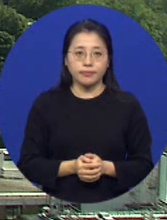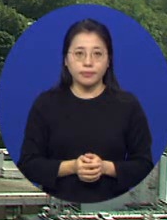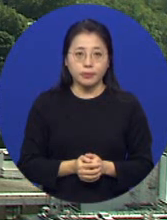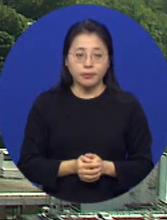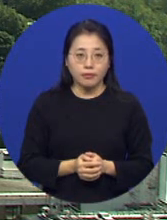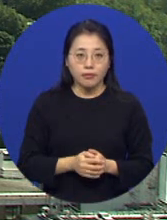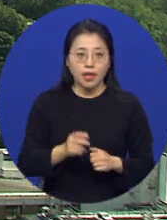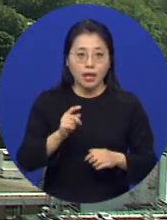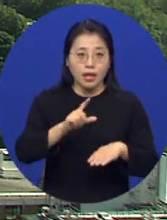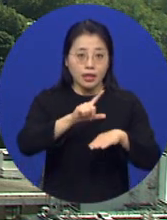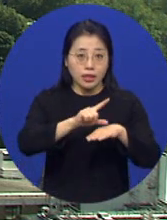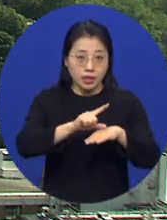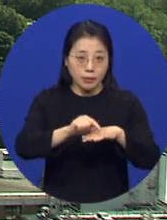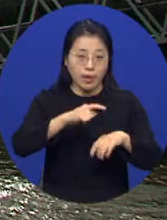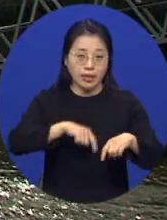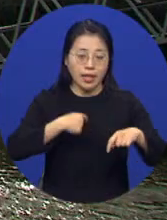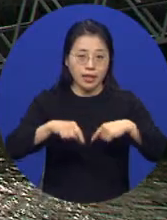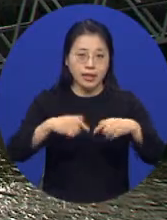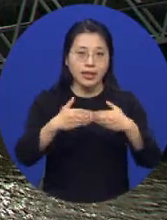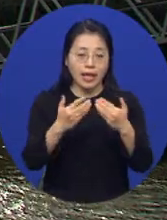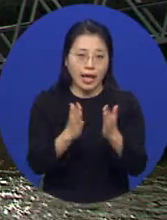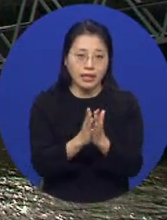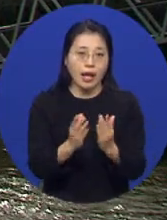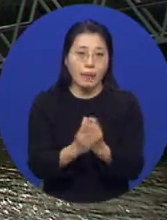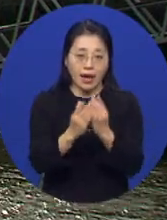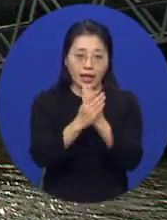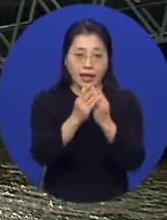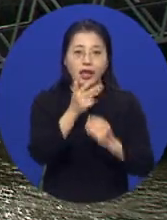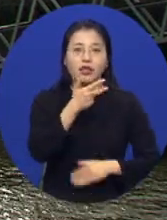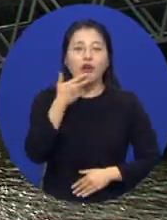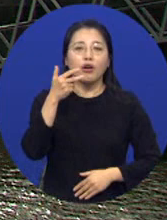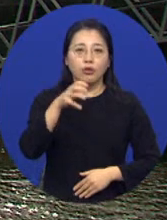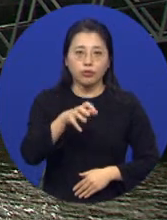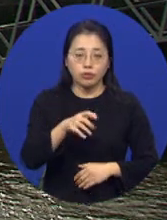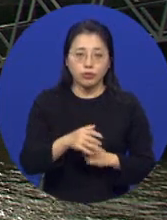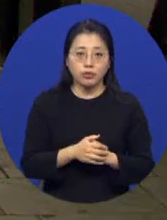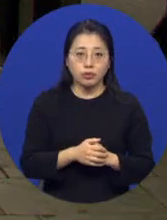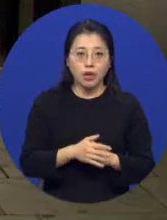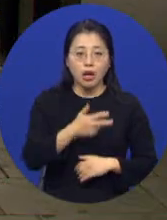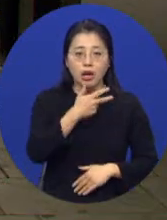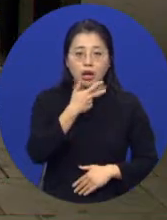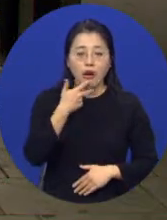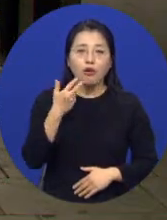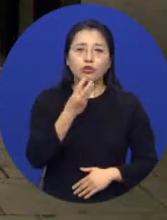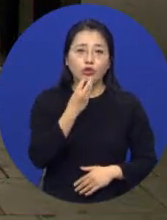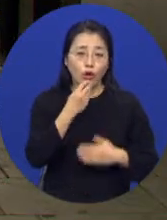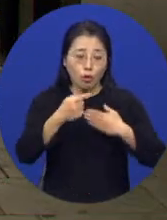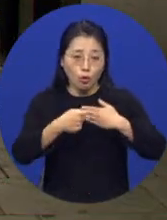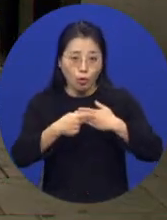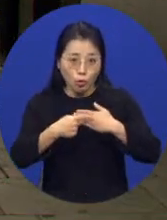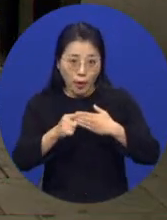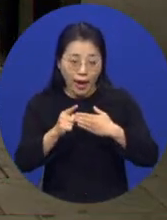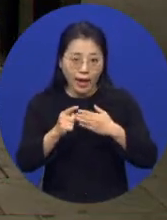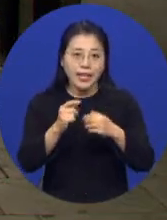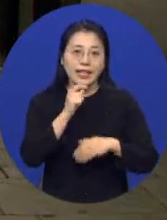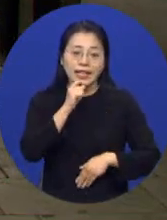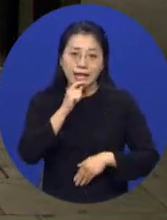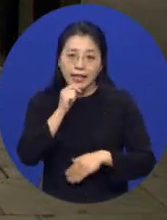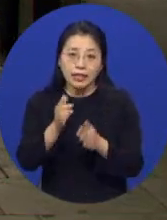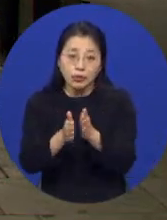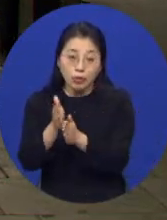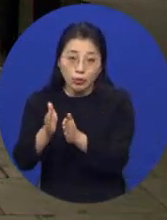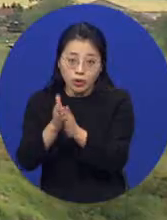의회 민주주의와 지방자치가 발달한 나라 영국 런던 같은 대도시를 뺀 지역에는 제주도처럼 자치단체가